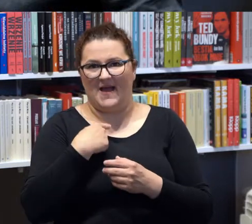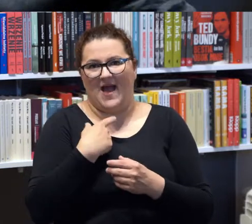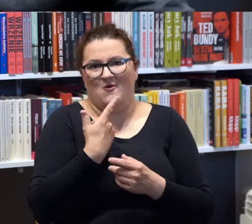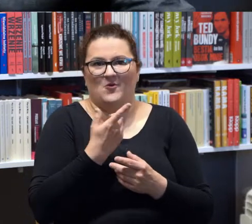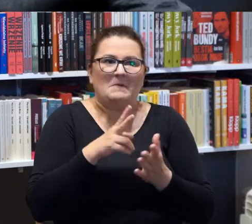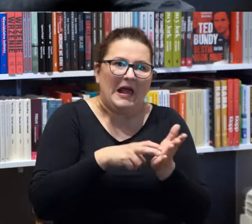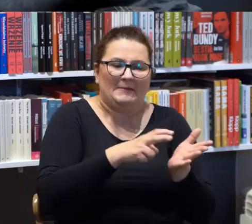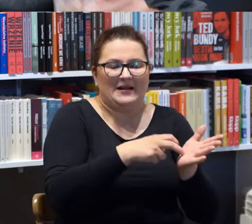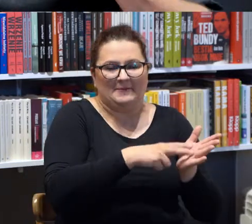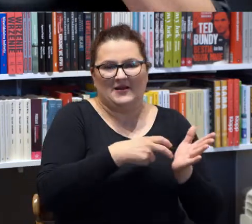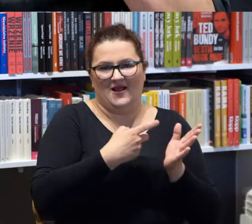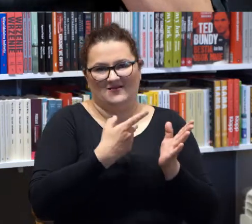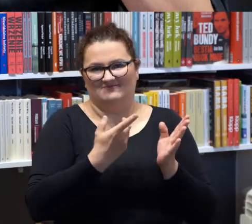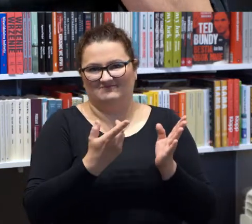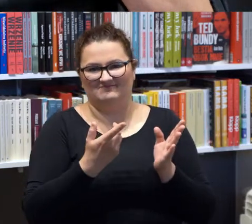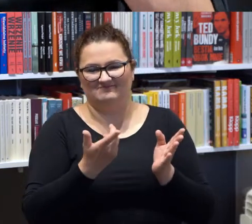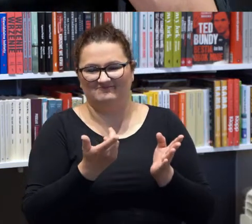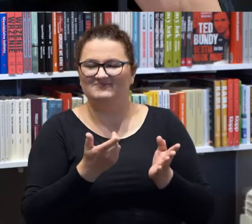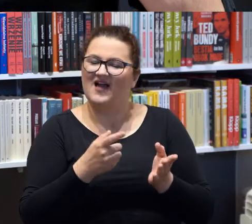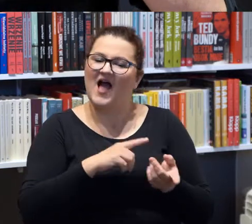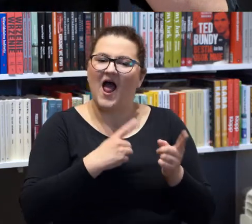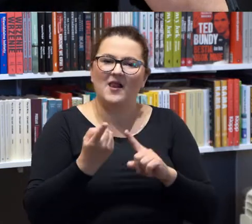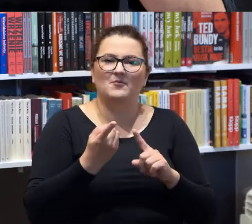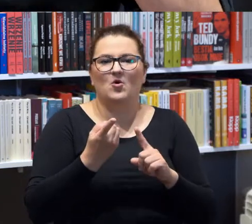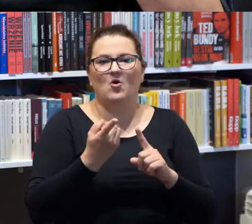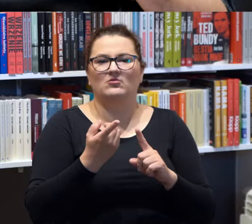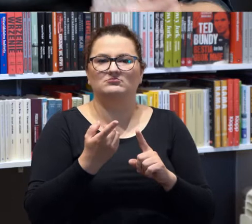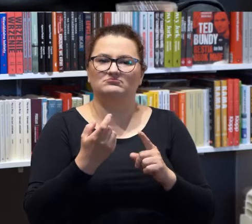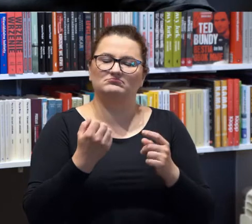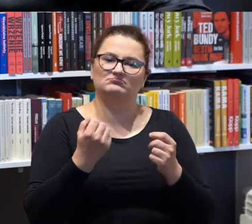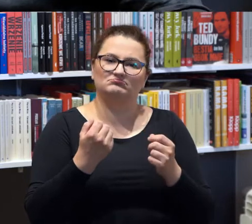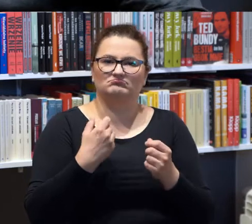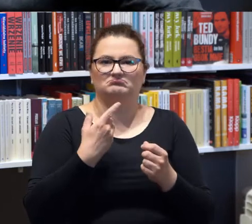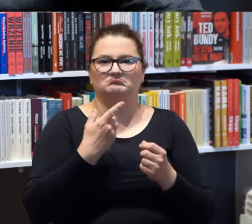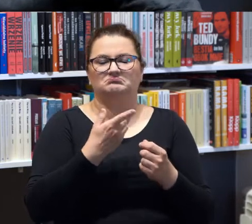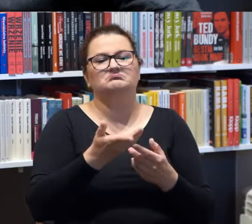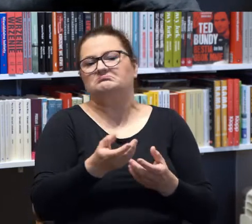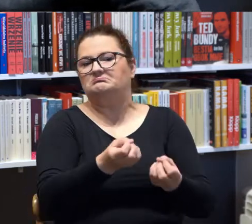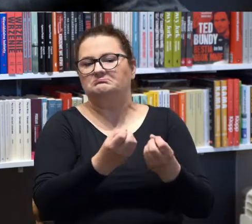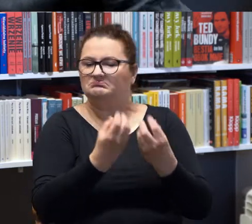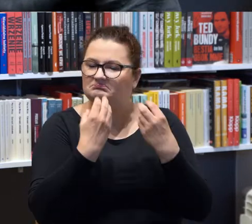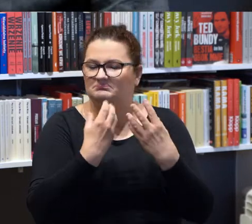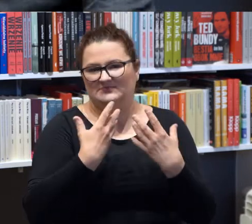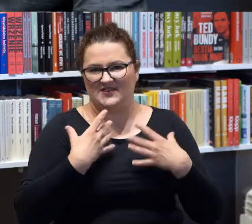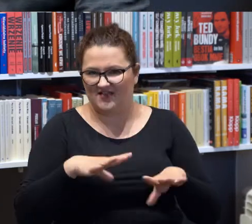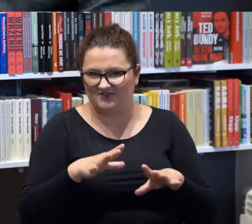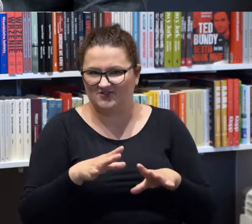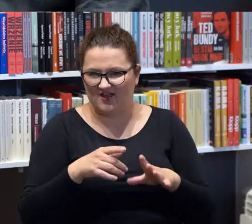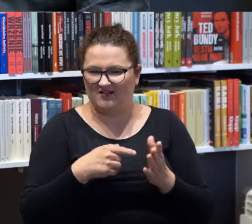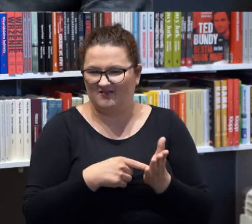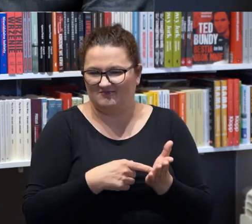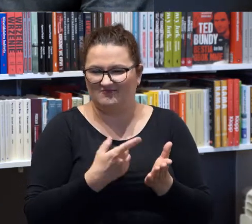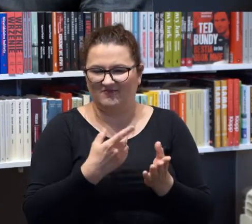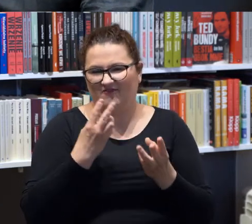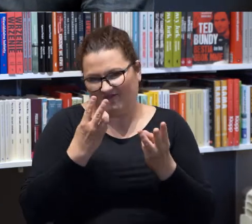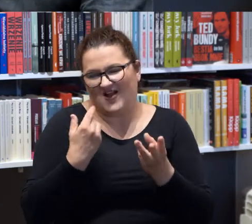nieidealnie, powiedzmy eufemistycznie jak ja, albo bali się tą swoją pamięcią ze mną podzielić, bo ten element też był tu istotny w pisaniu tej